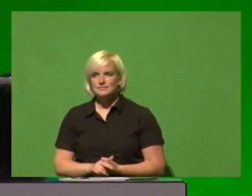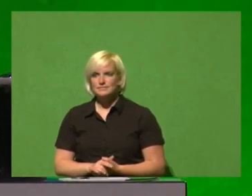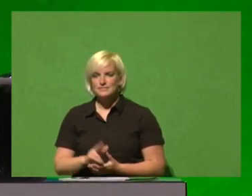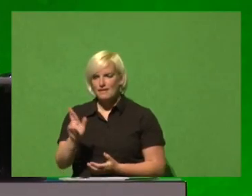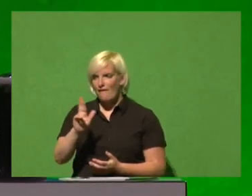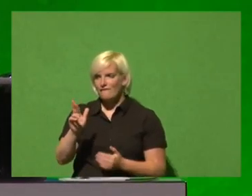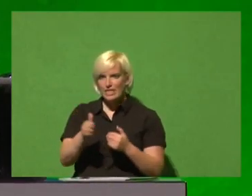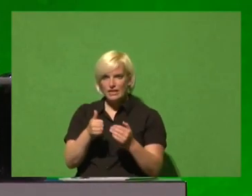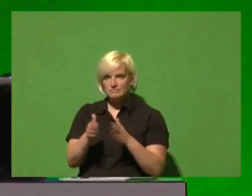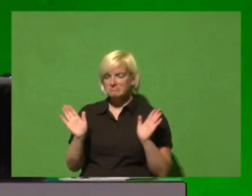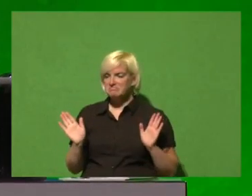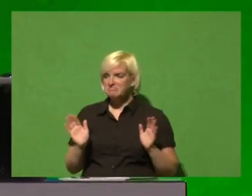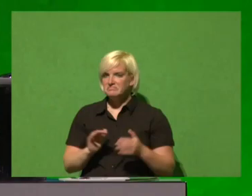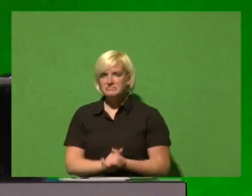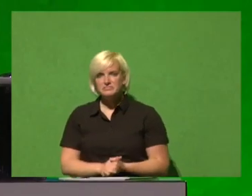Enthaltungen?